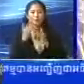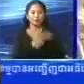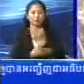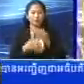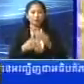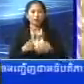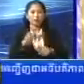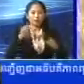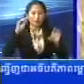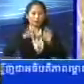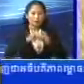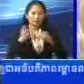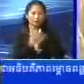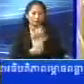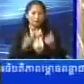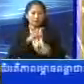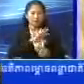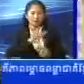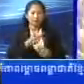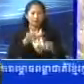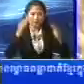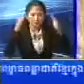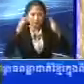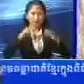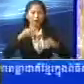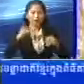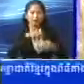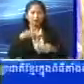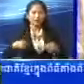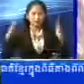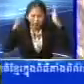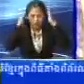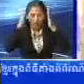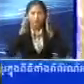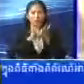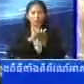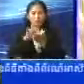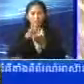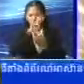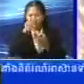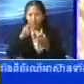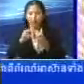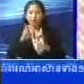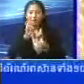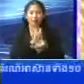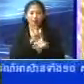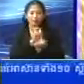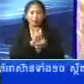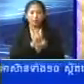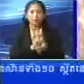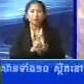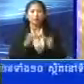ក្រុមវិនិយោគិនមកពីប្រទេសចិននិងម៉ាឡេស៊ីបានទៅចុះធ្វើទស្សនកិច្ចនៅកសិដ្ឋានស្រែកម្រួរបស់លោកអញ្ញាហាន់ឃៀងប្